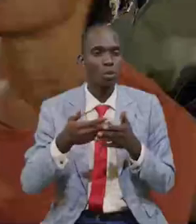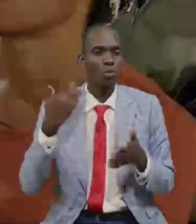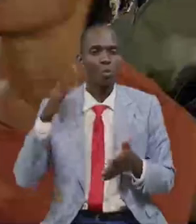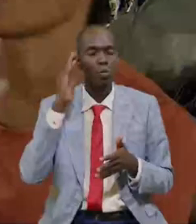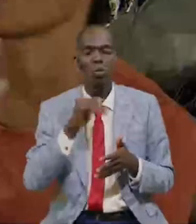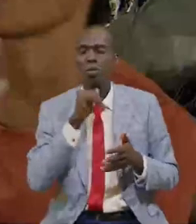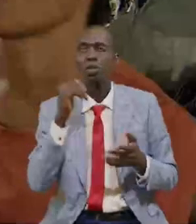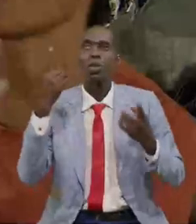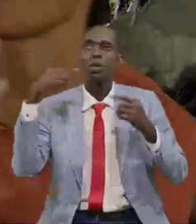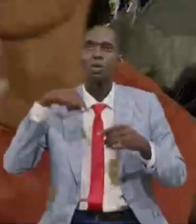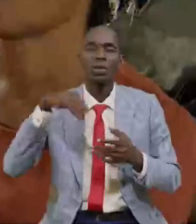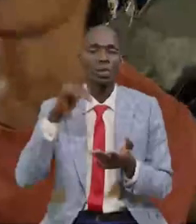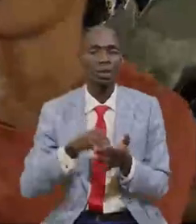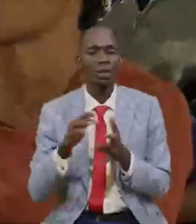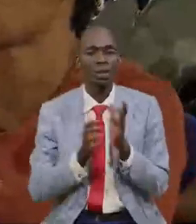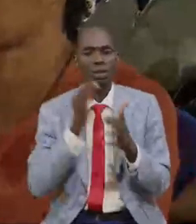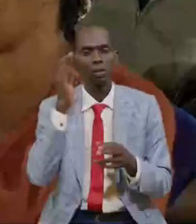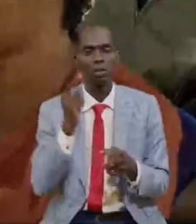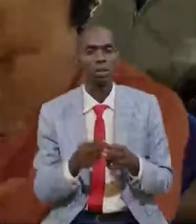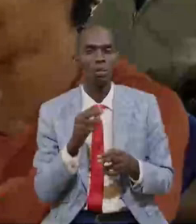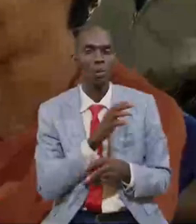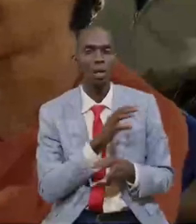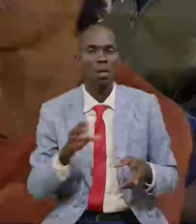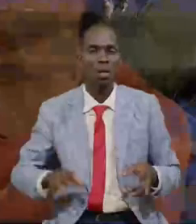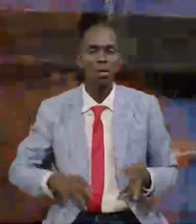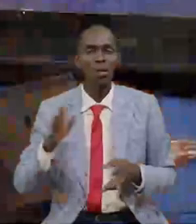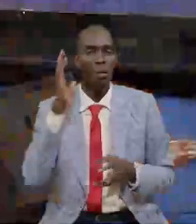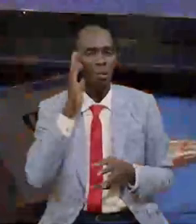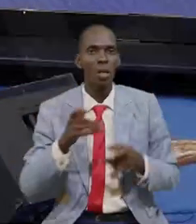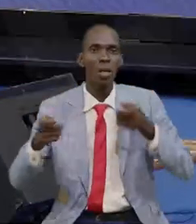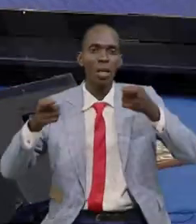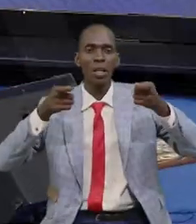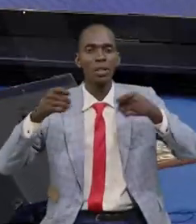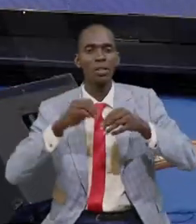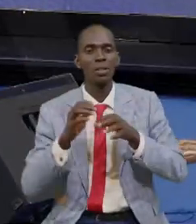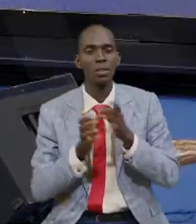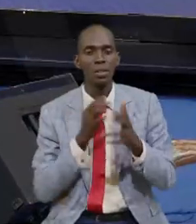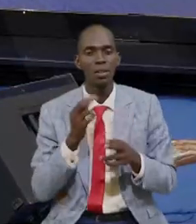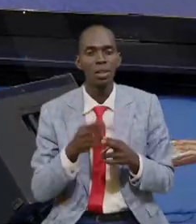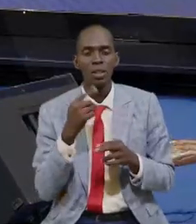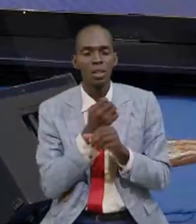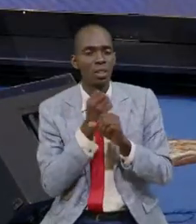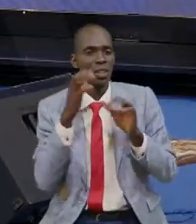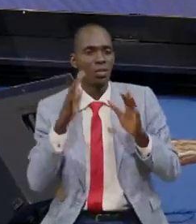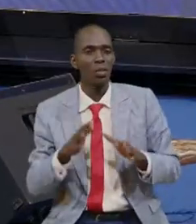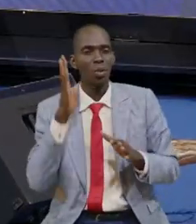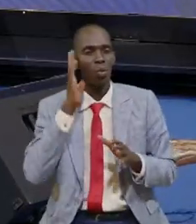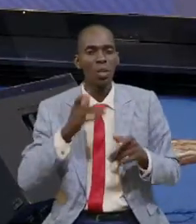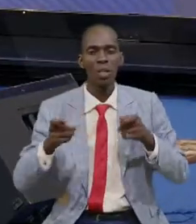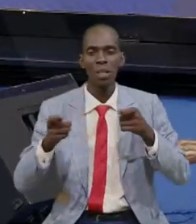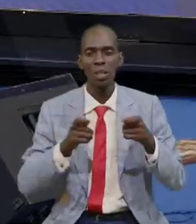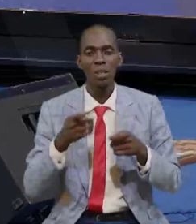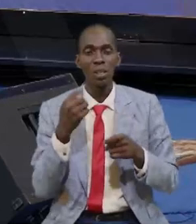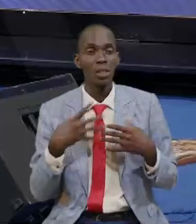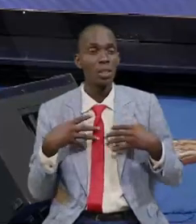vous au nom de Jésus-Christ. Christ va régner. Le sauveur va régner. Le guérisseur